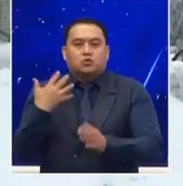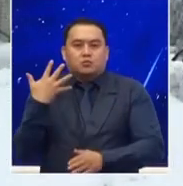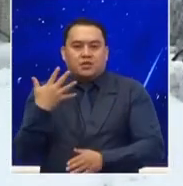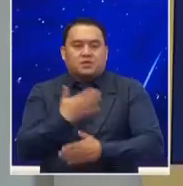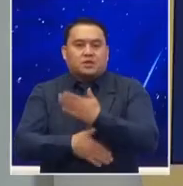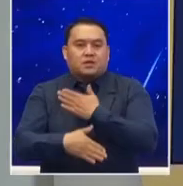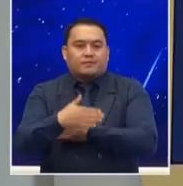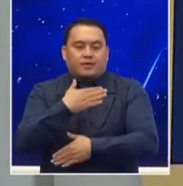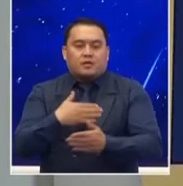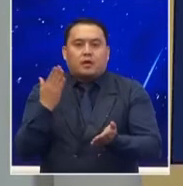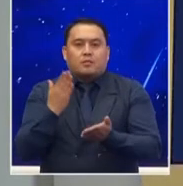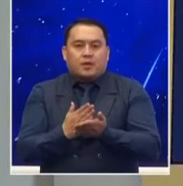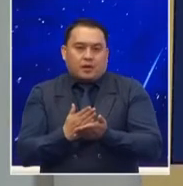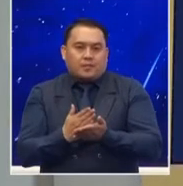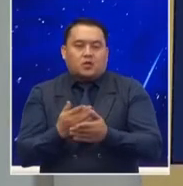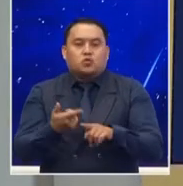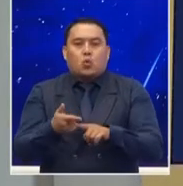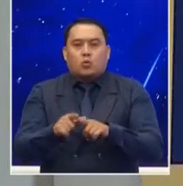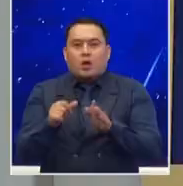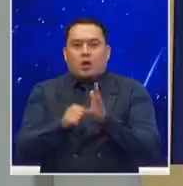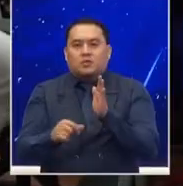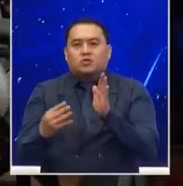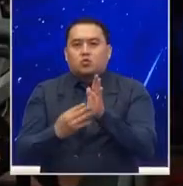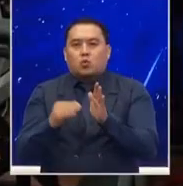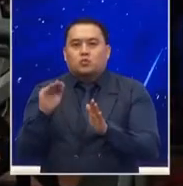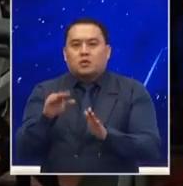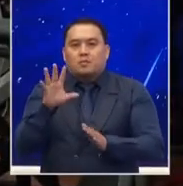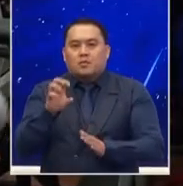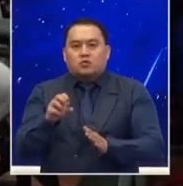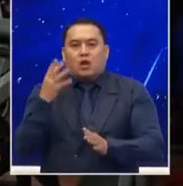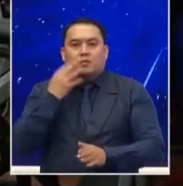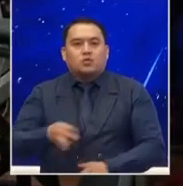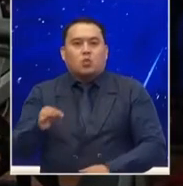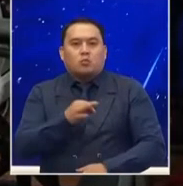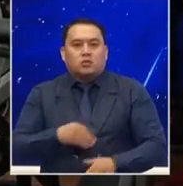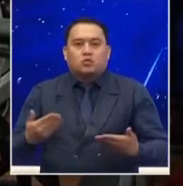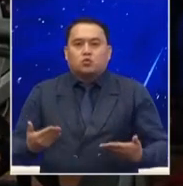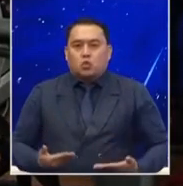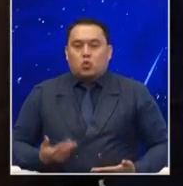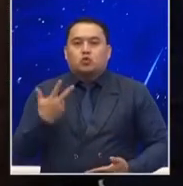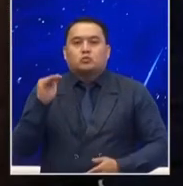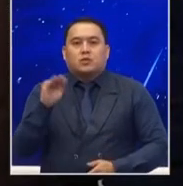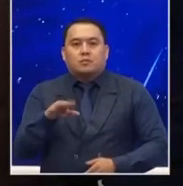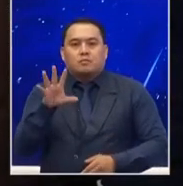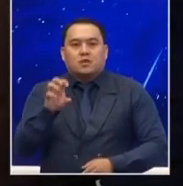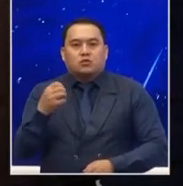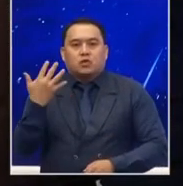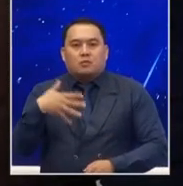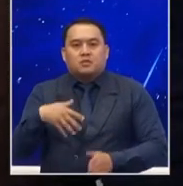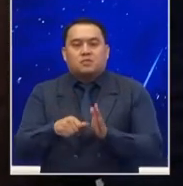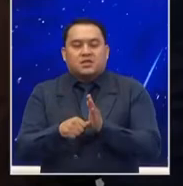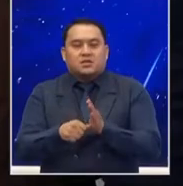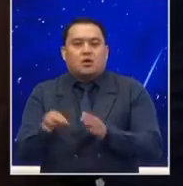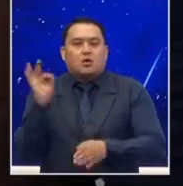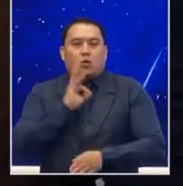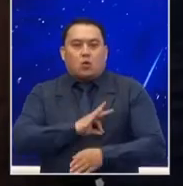ерекше күтімді қажет ететін азамат бар. Оның 69500-і Алматы облысында тұрады. 3565-і әлемет Эгов